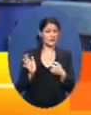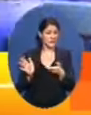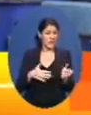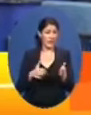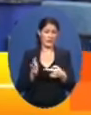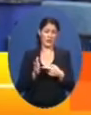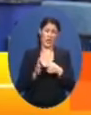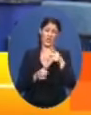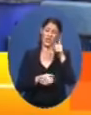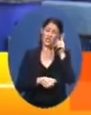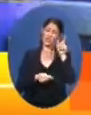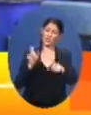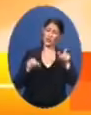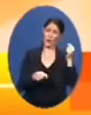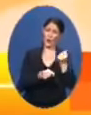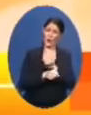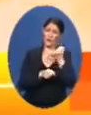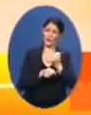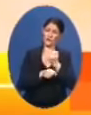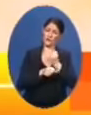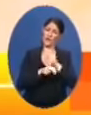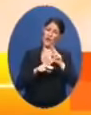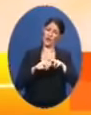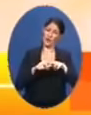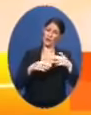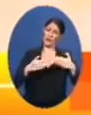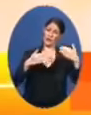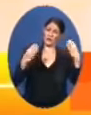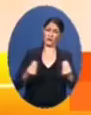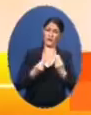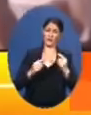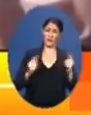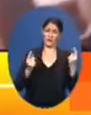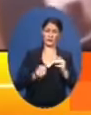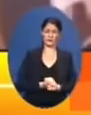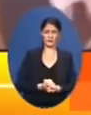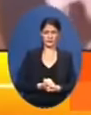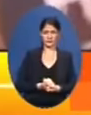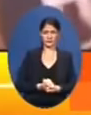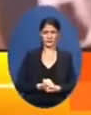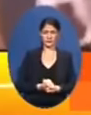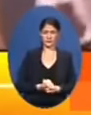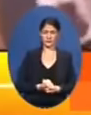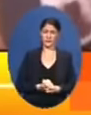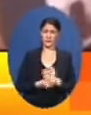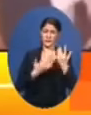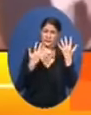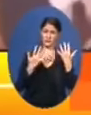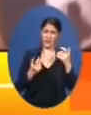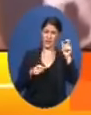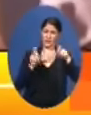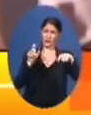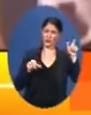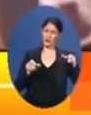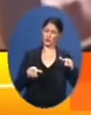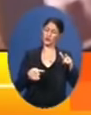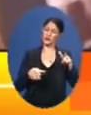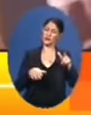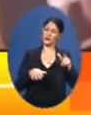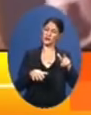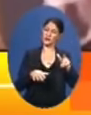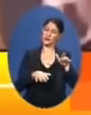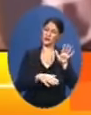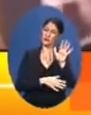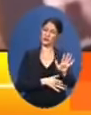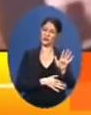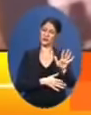תקופה מסוימת בעבודות כאלה ואז מתקדמים לדברים אחרים. כמות האנשים שנמצאים לאורך זמן, כן, לא